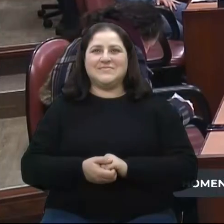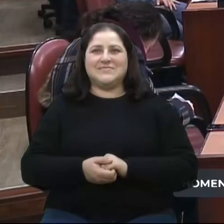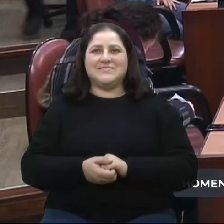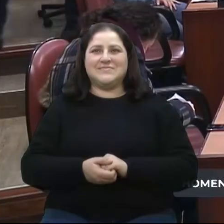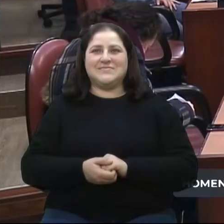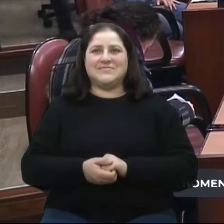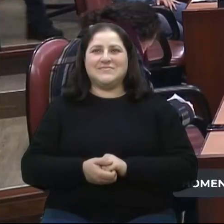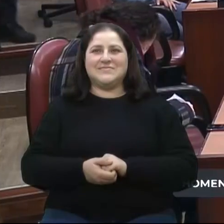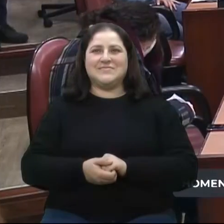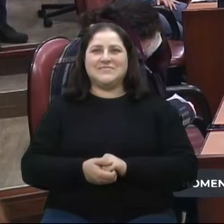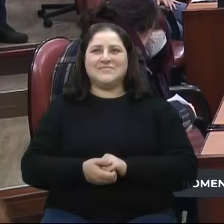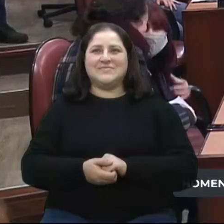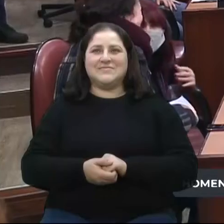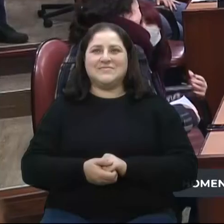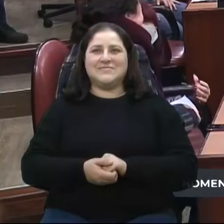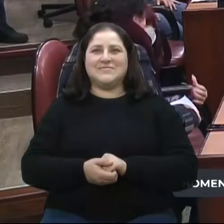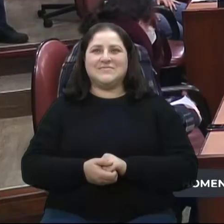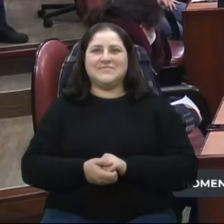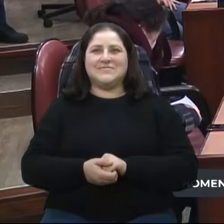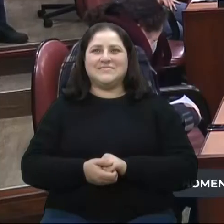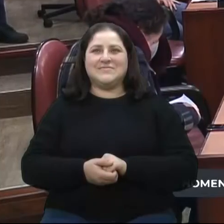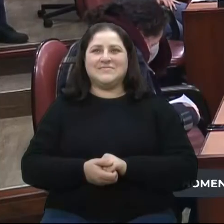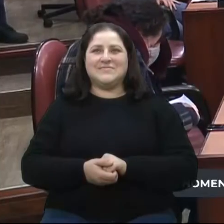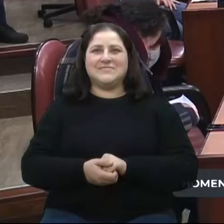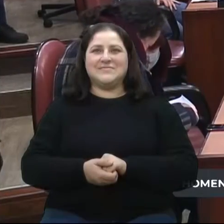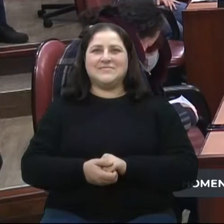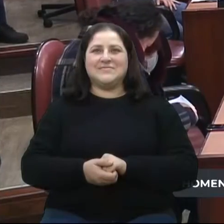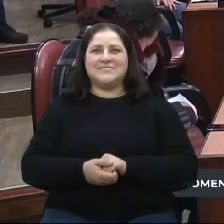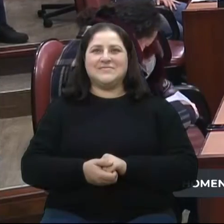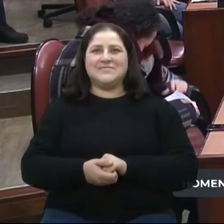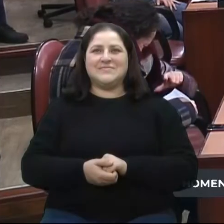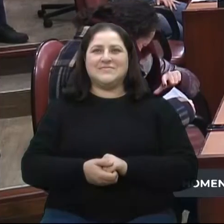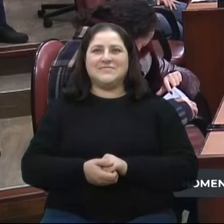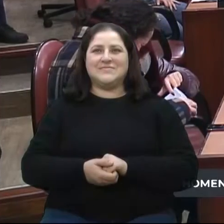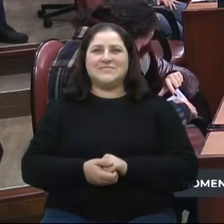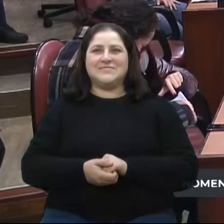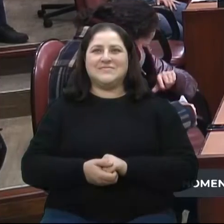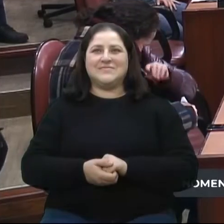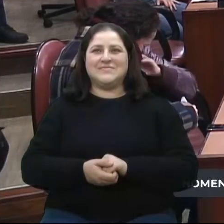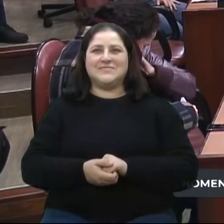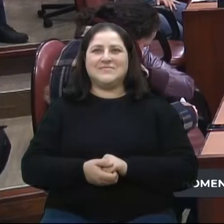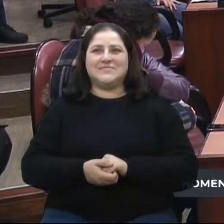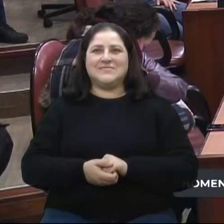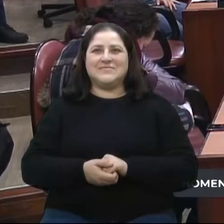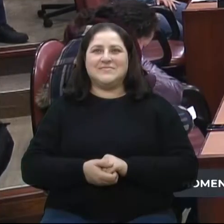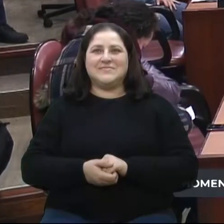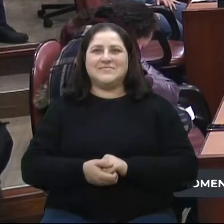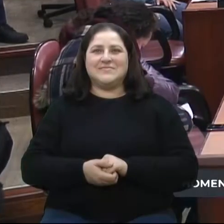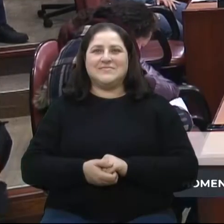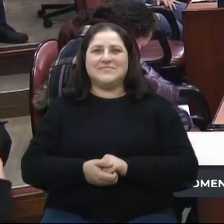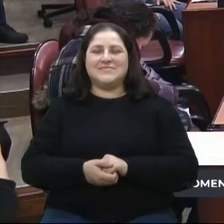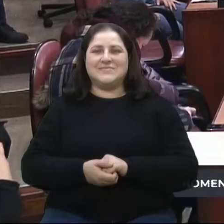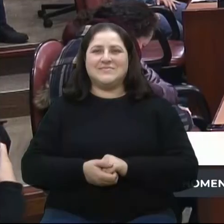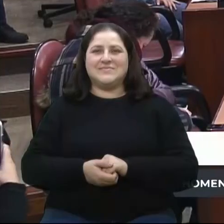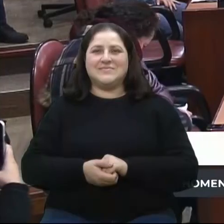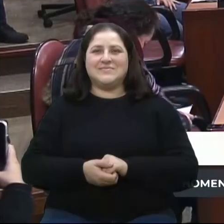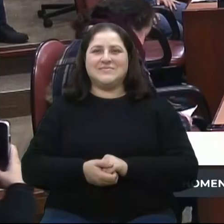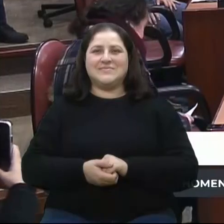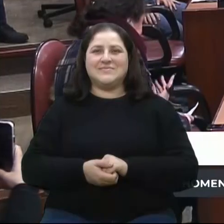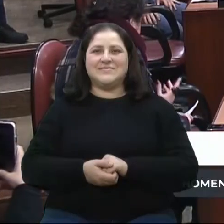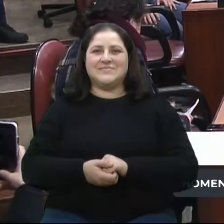montagna, e guarda ben che non si bagna, che lo